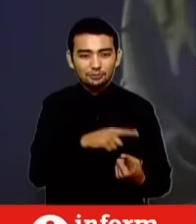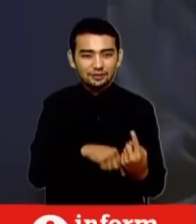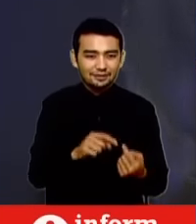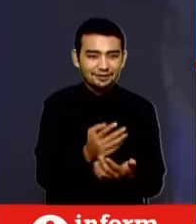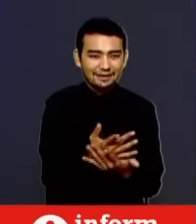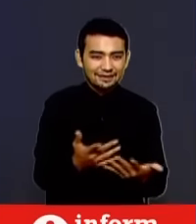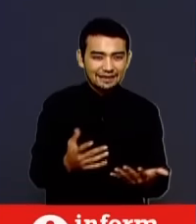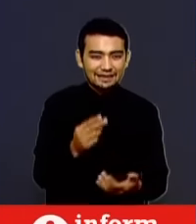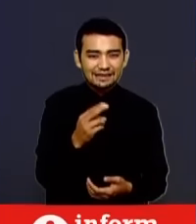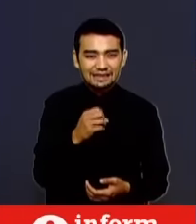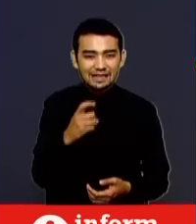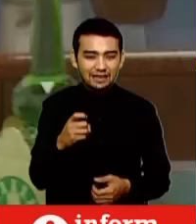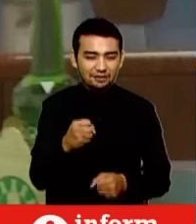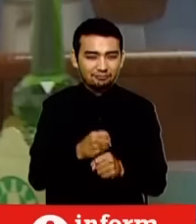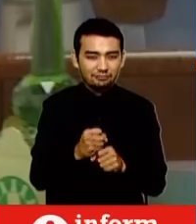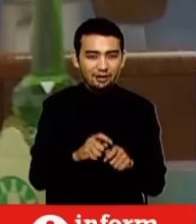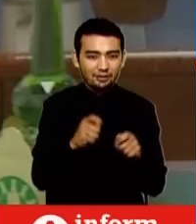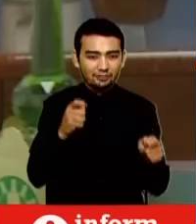несколько цехов.